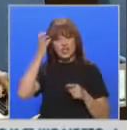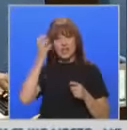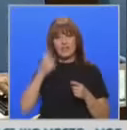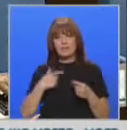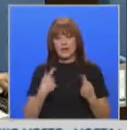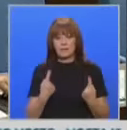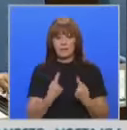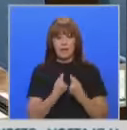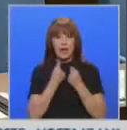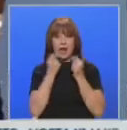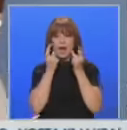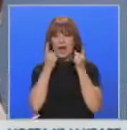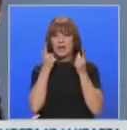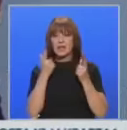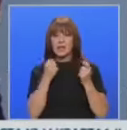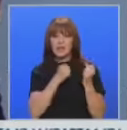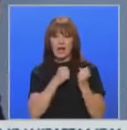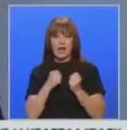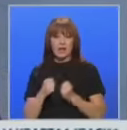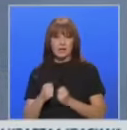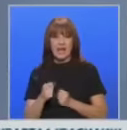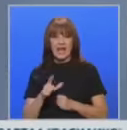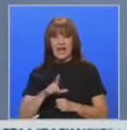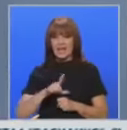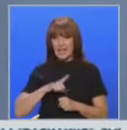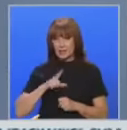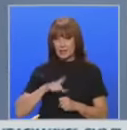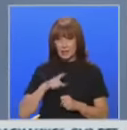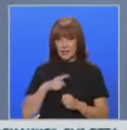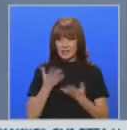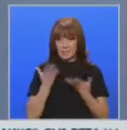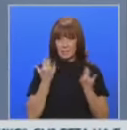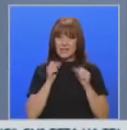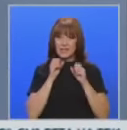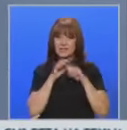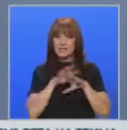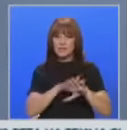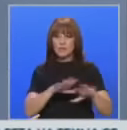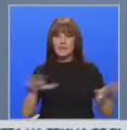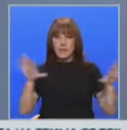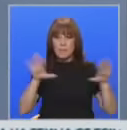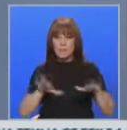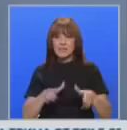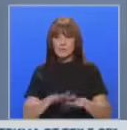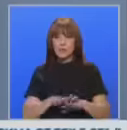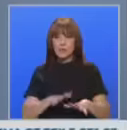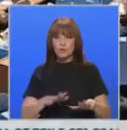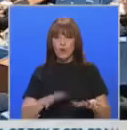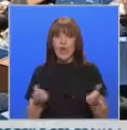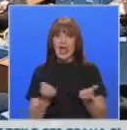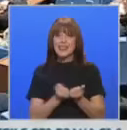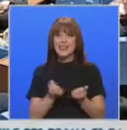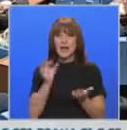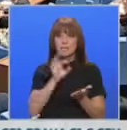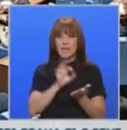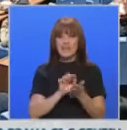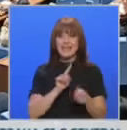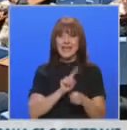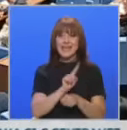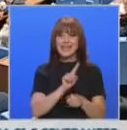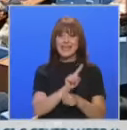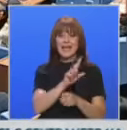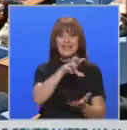по Южното Черноморие. И още на сутринта, преди да бъде обявено бедственото положение, на място бяха 11 екипа